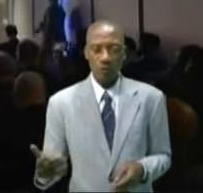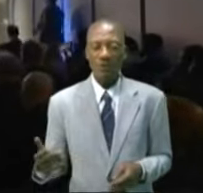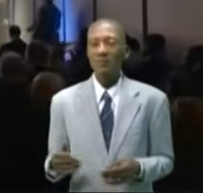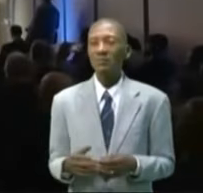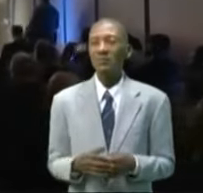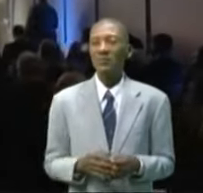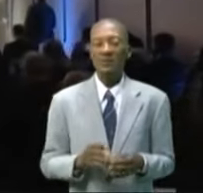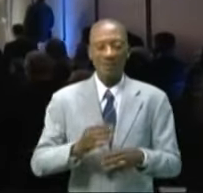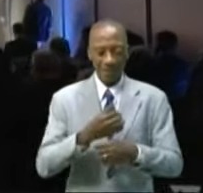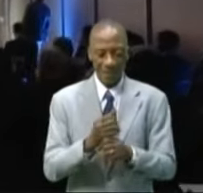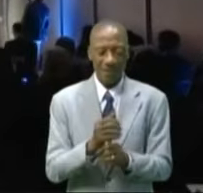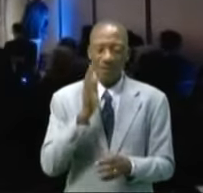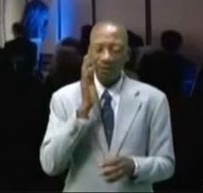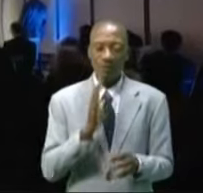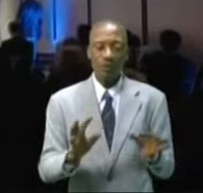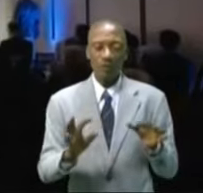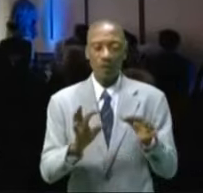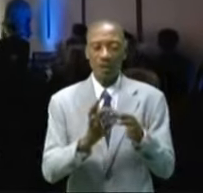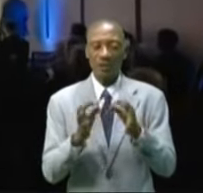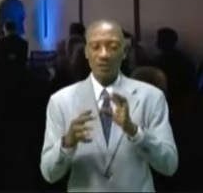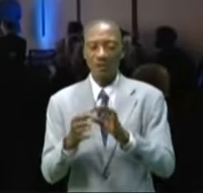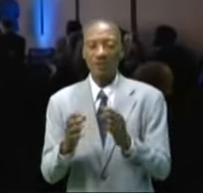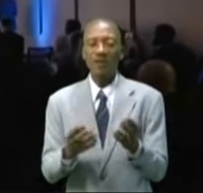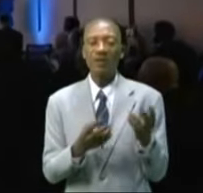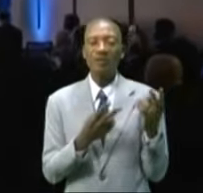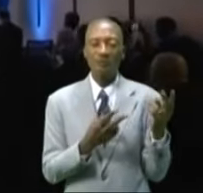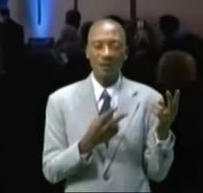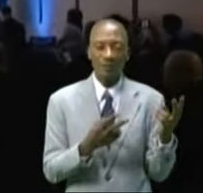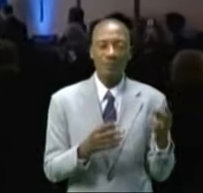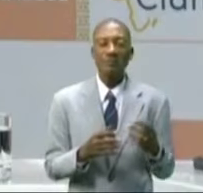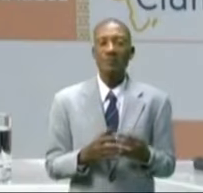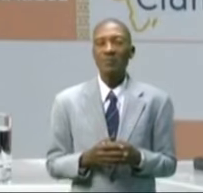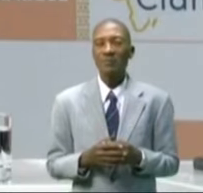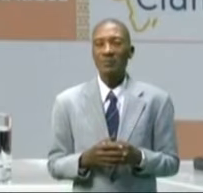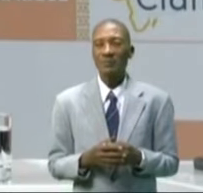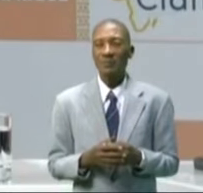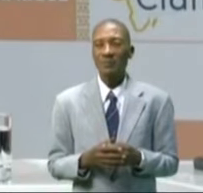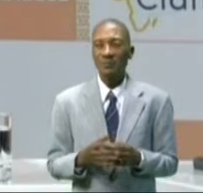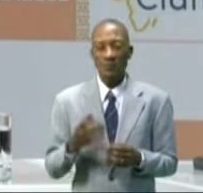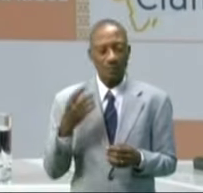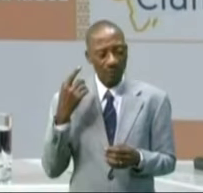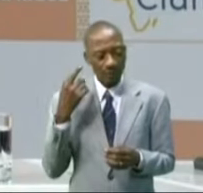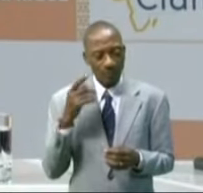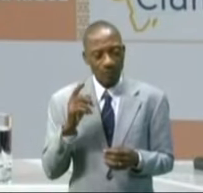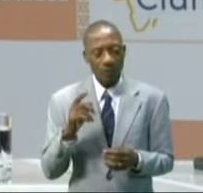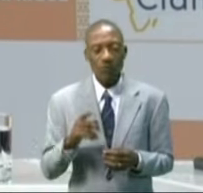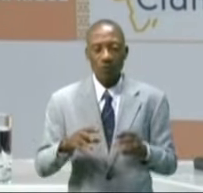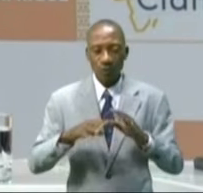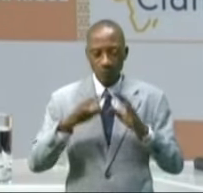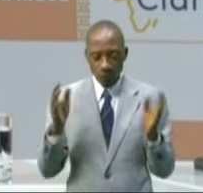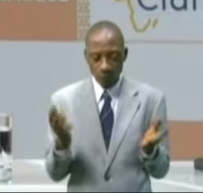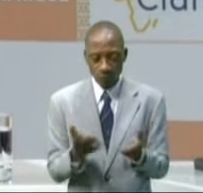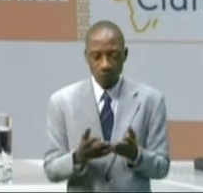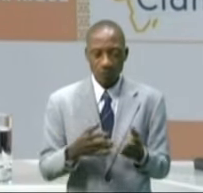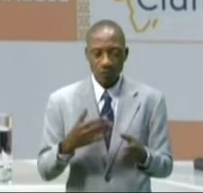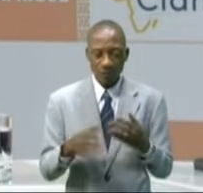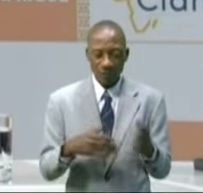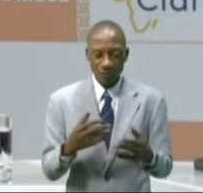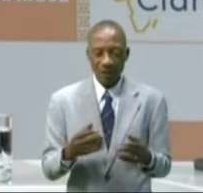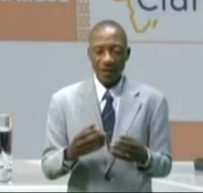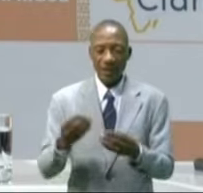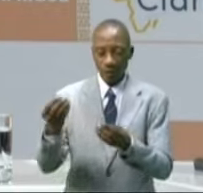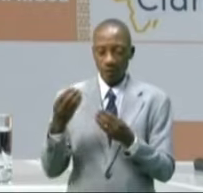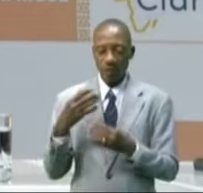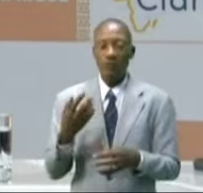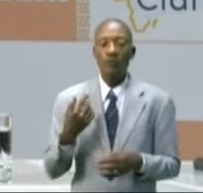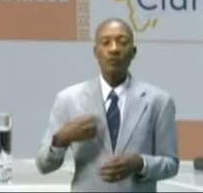valeur, faire en sorte que les retombées des minerais, des minéraux que nous avons, puissent être